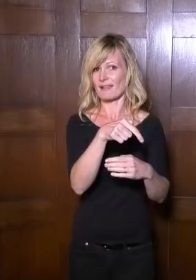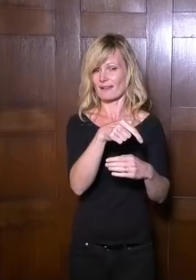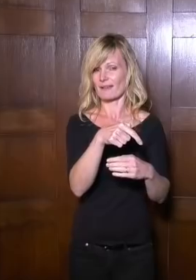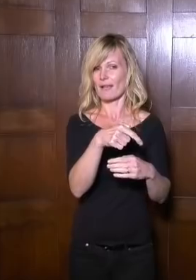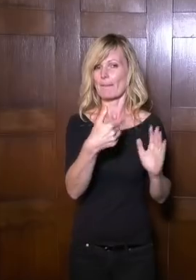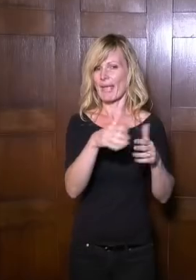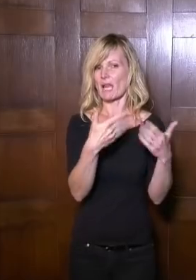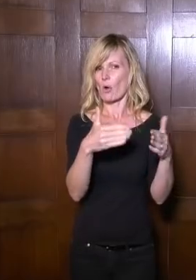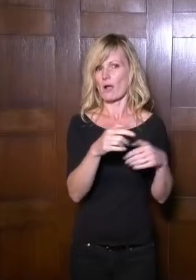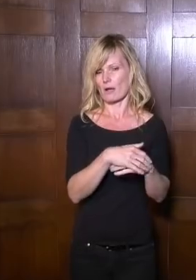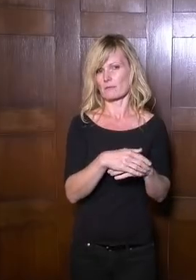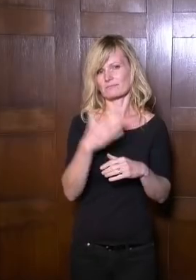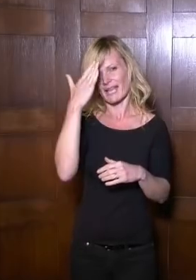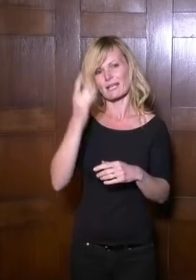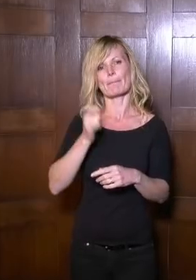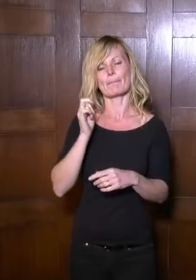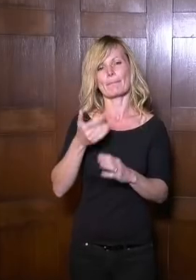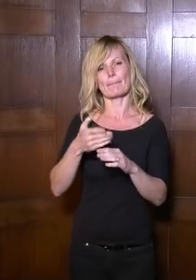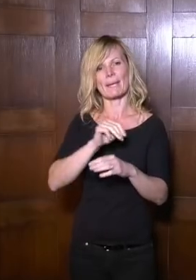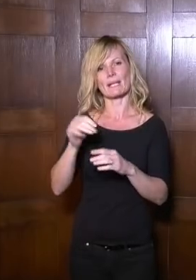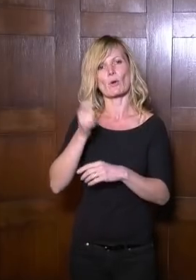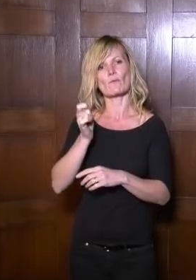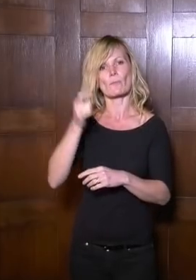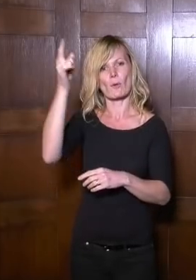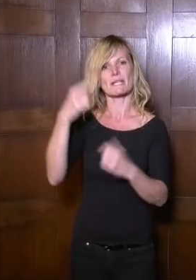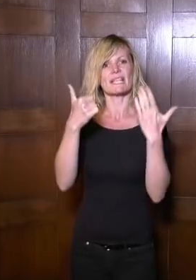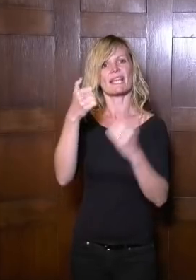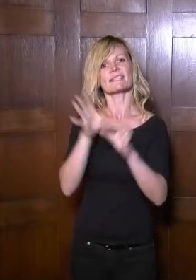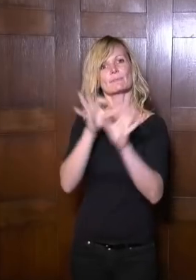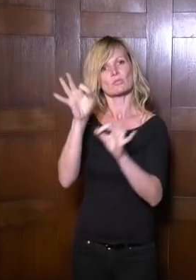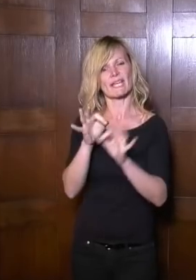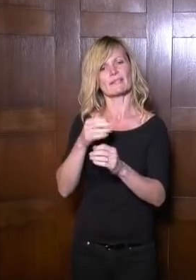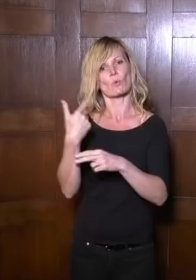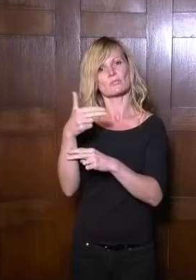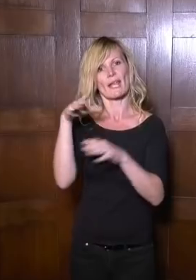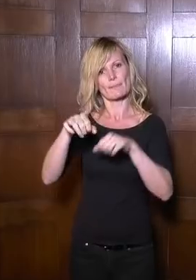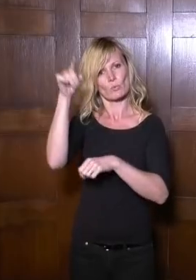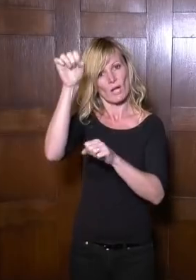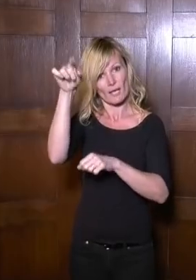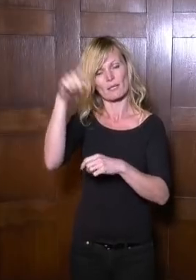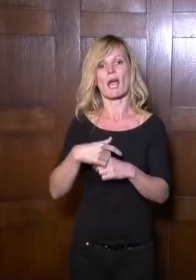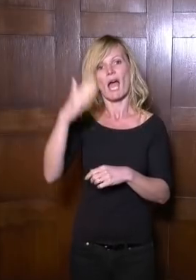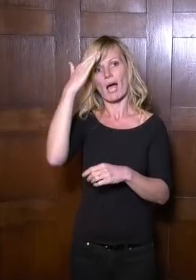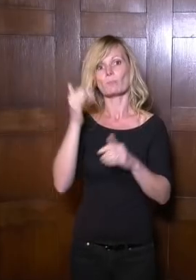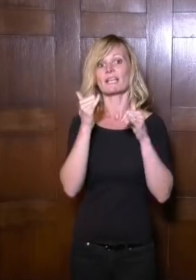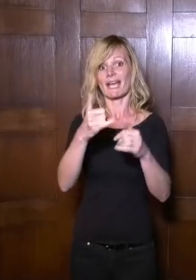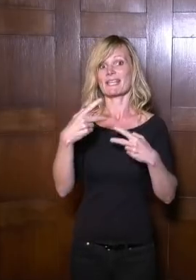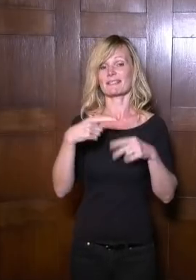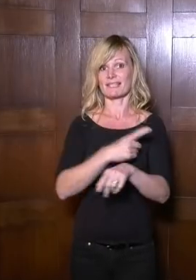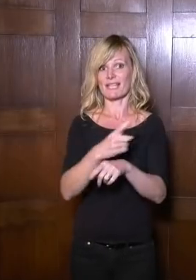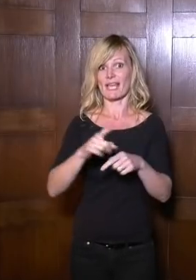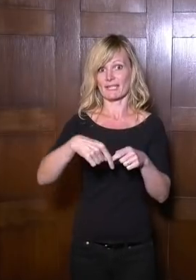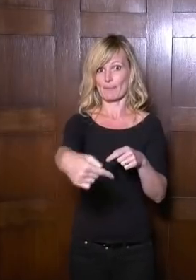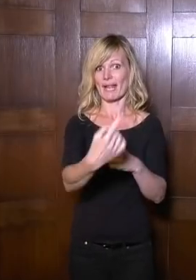gelockert werden. Man kennt es ja von Mecklenburg-Vorpommern mit 60% Auslastung. Die Hauptreisezeit besteht bevor. Und auch